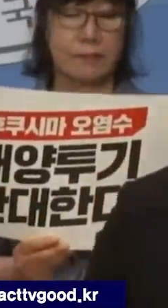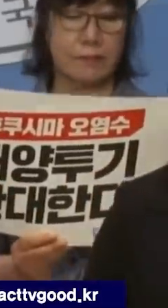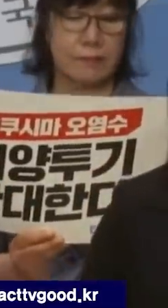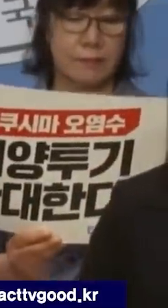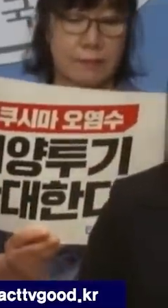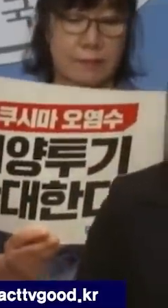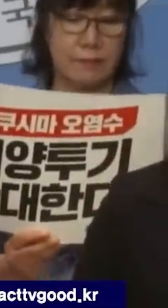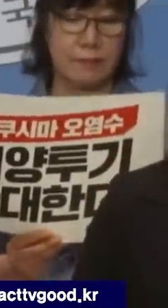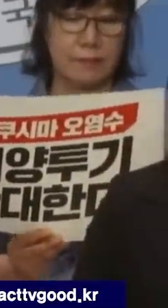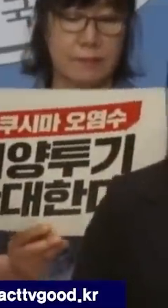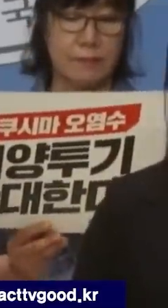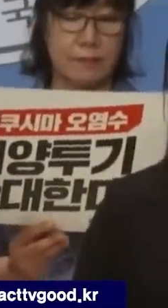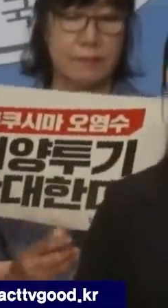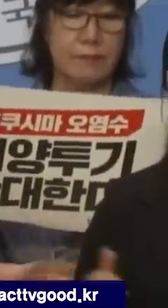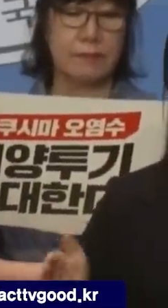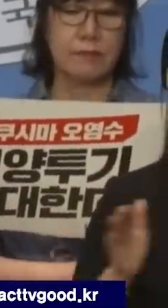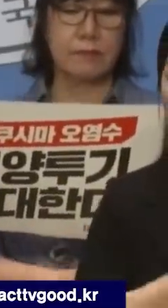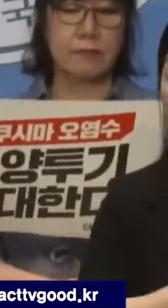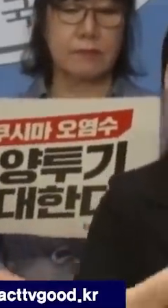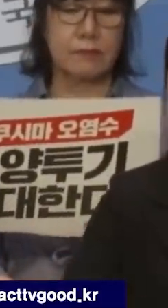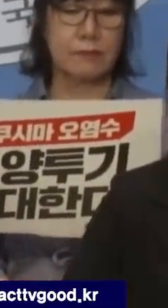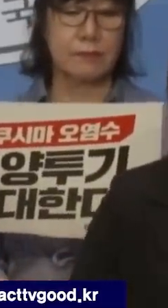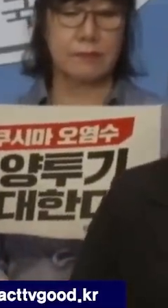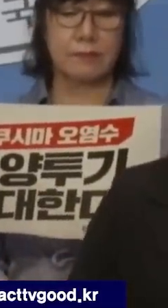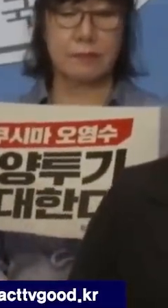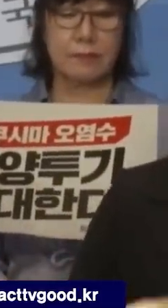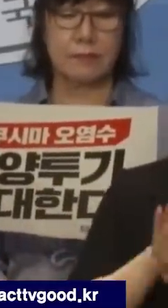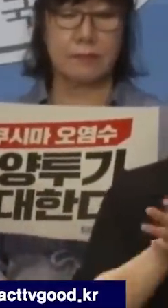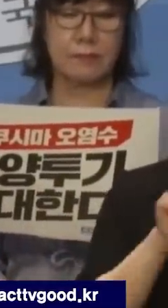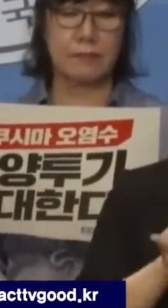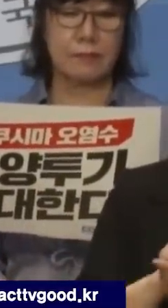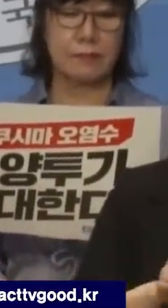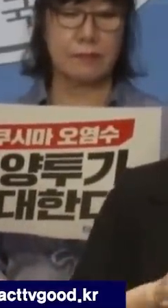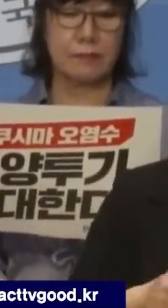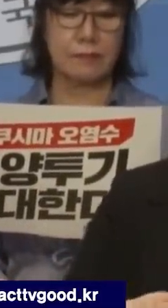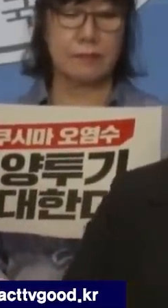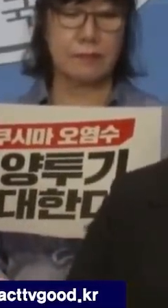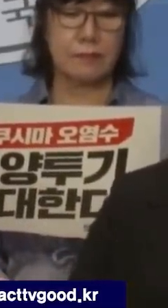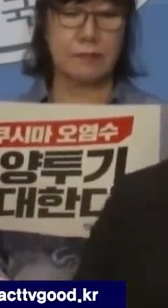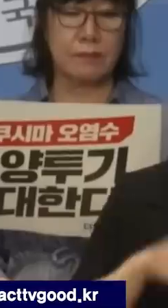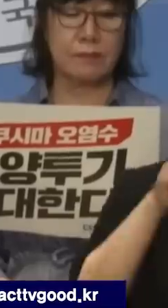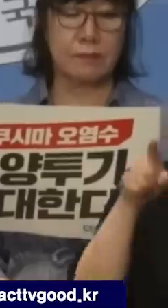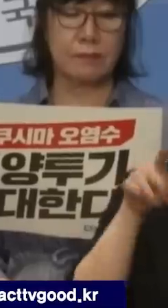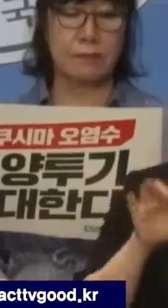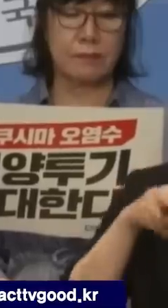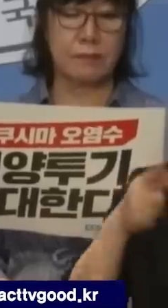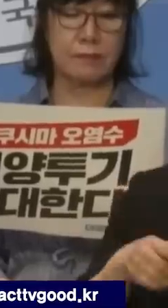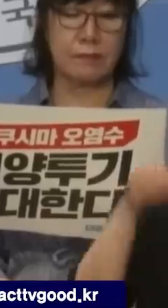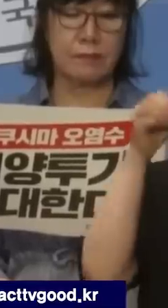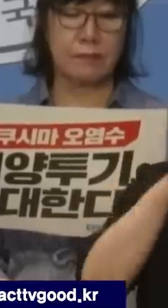네. 이어서 듣겠습니다. 우리 직접 망원 전통시장에서 장사를 하고 계시는 우리